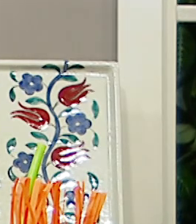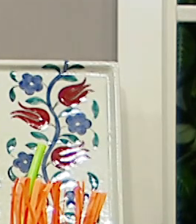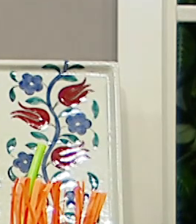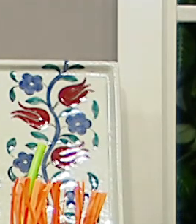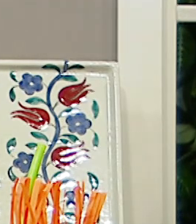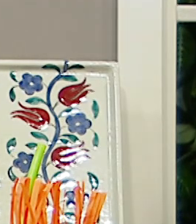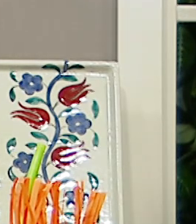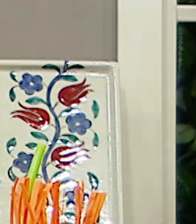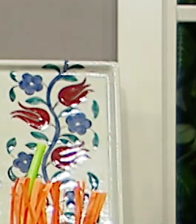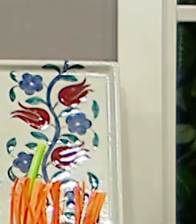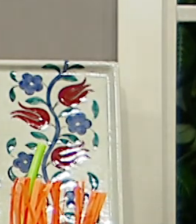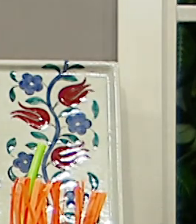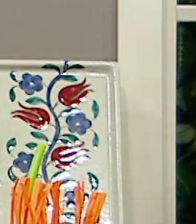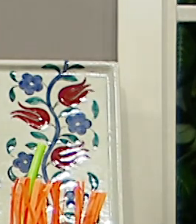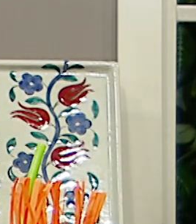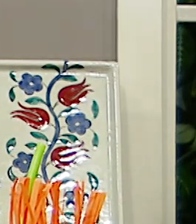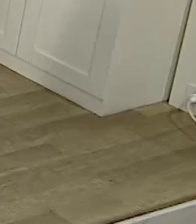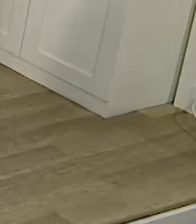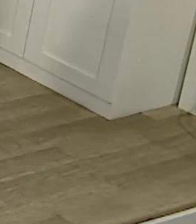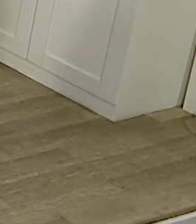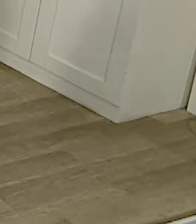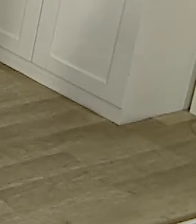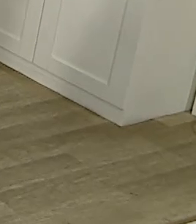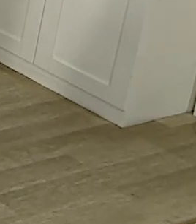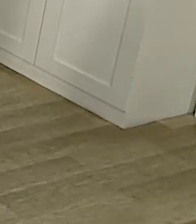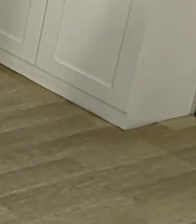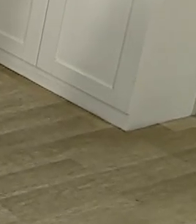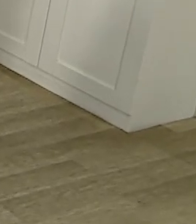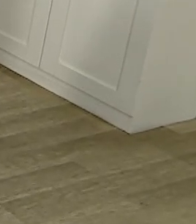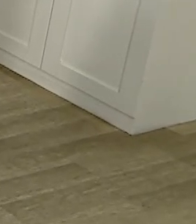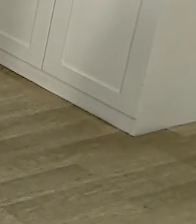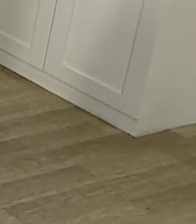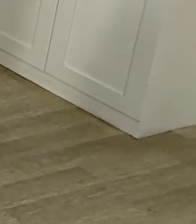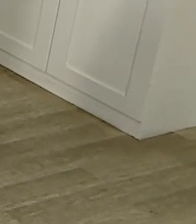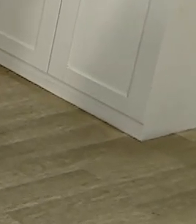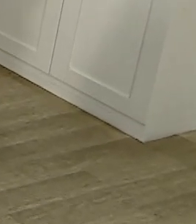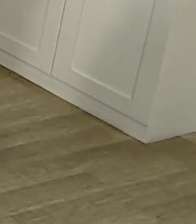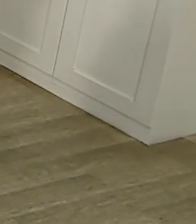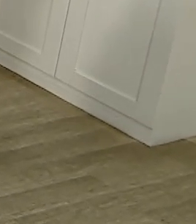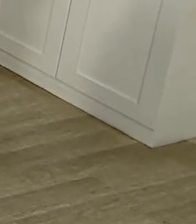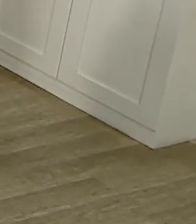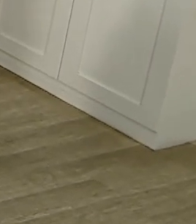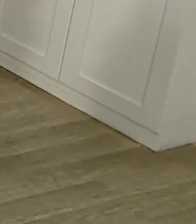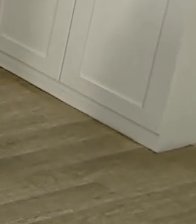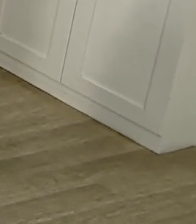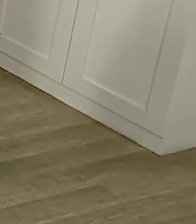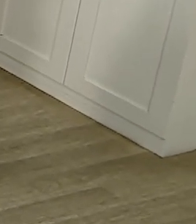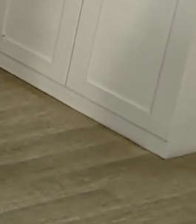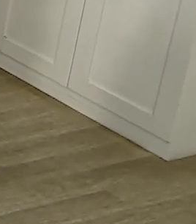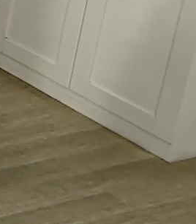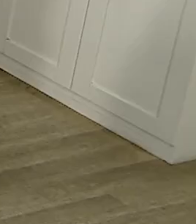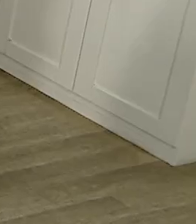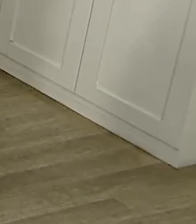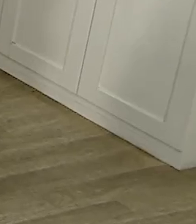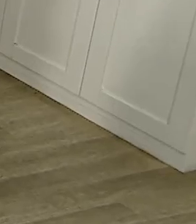bizlere sınıf içi etkinliklerden örnekler gösterecek. Hoş geldiniz. Hoş bulduk. Nasılsınız? İyi misiniz? Teşekkür ederim. Siz de iyisiniz. Çok teşekkür ediyoruz. Biz de iyiyiz.